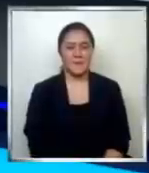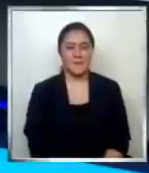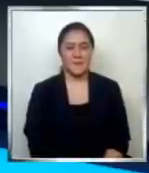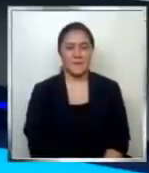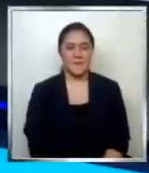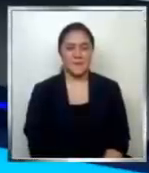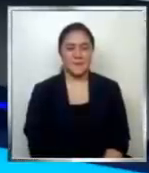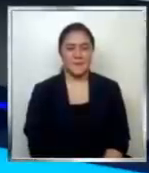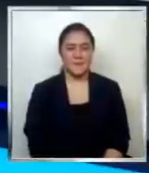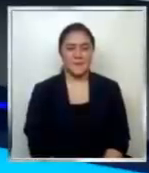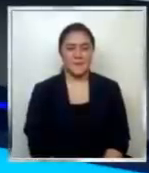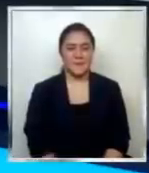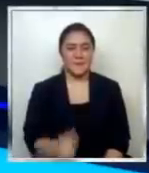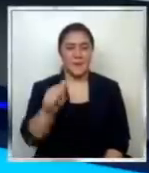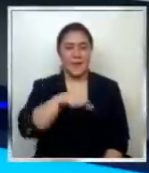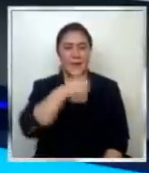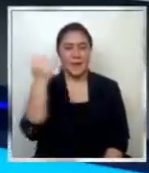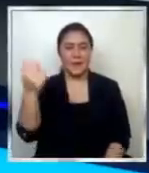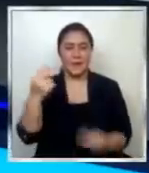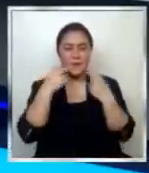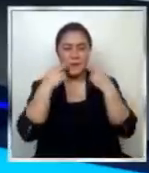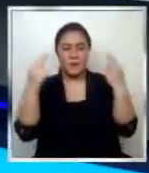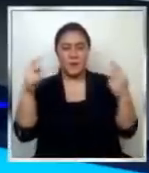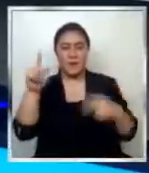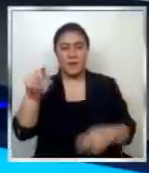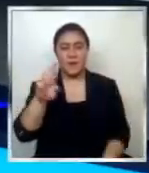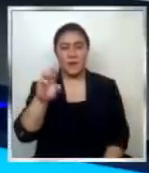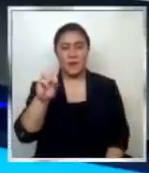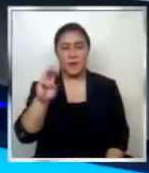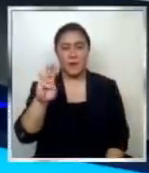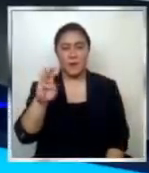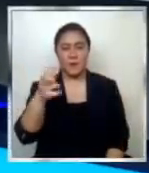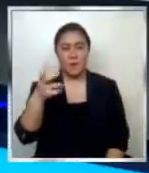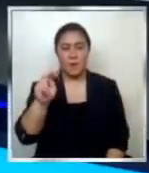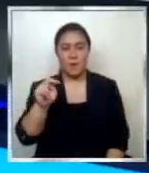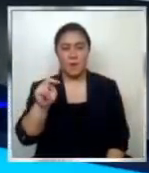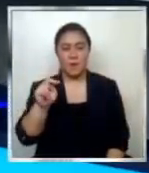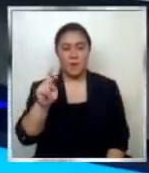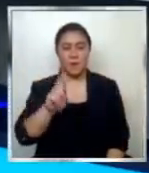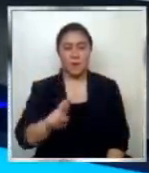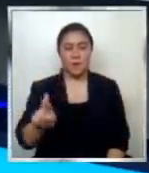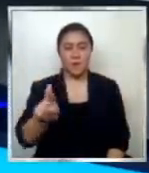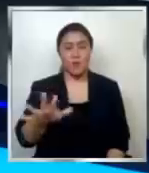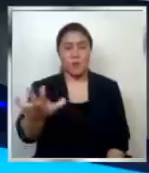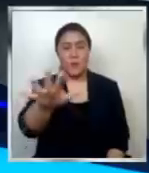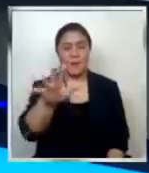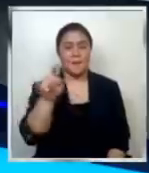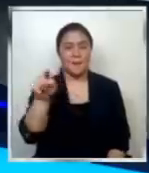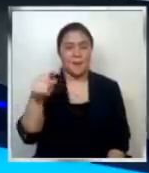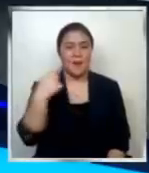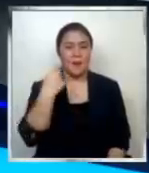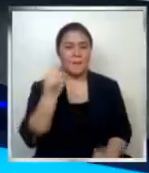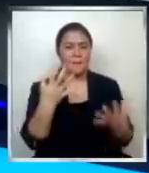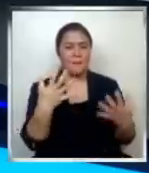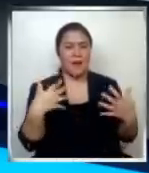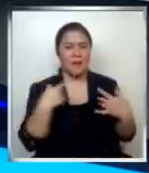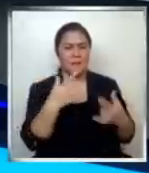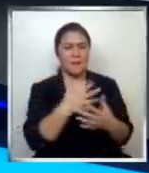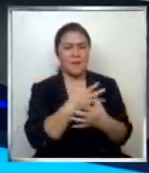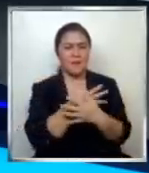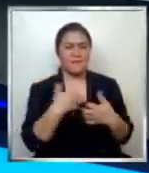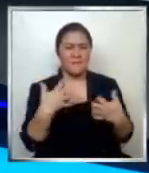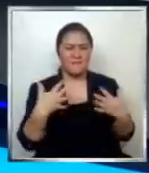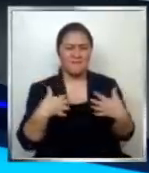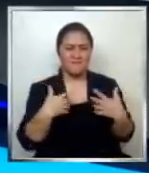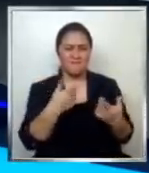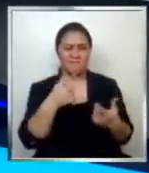Sa ibang balita, may isang lugar sa Romblon kung saan ang mga unggoy ay mas marami pa raw sa tao. Problema po ang dulot nito sa mga